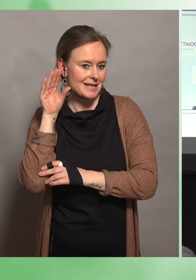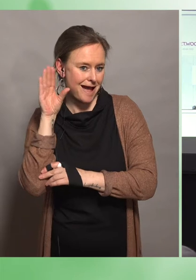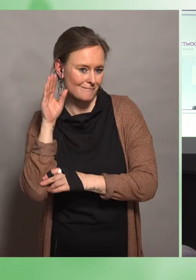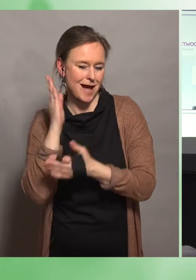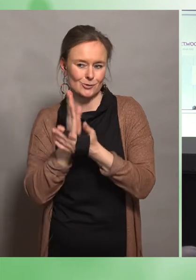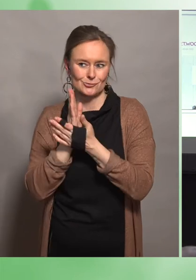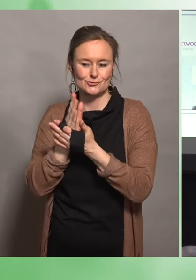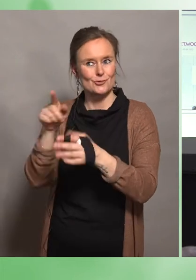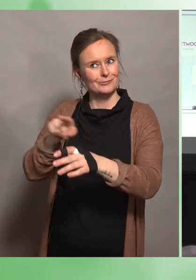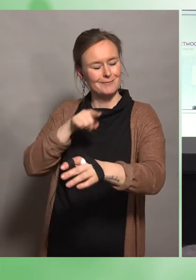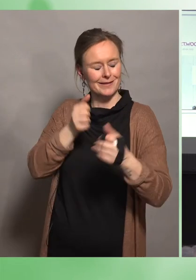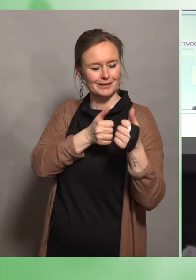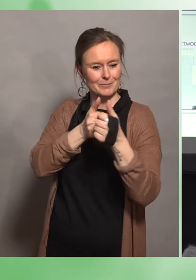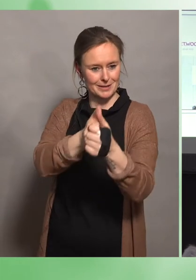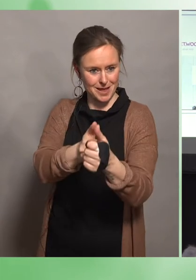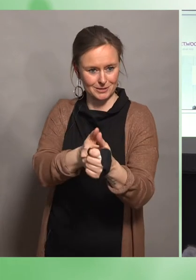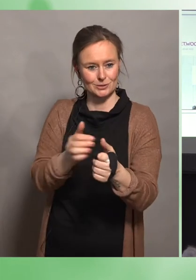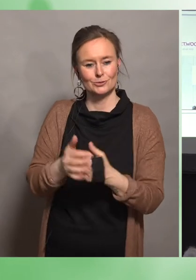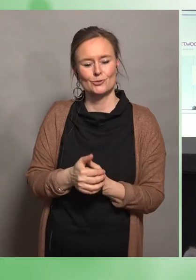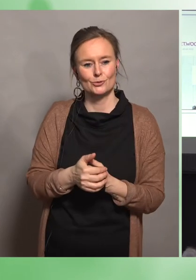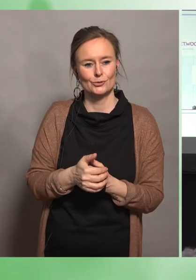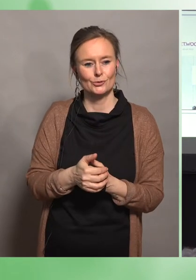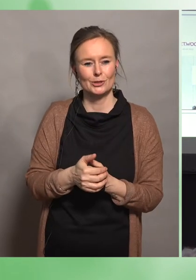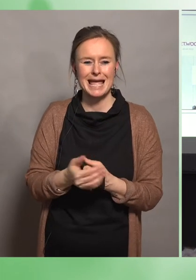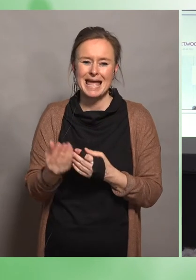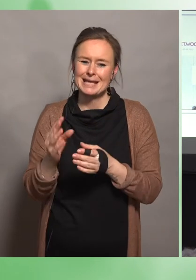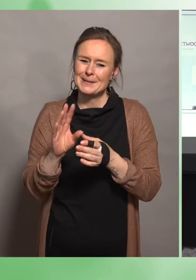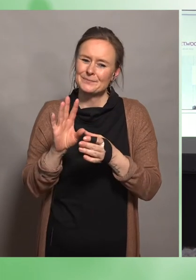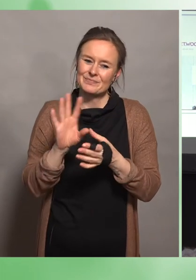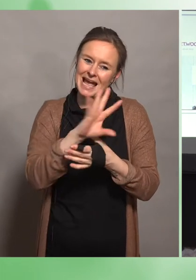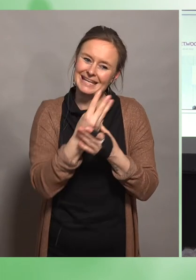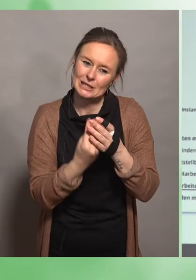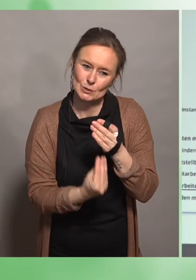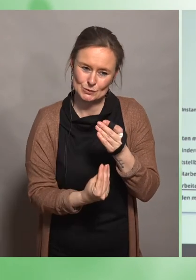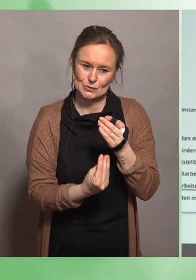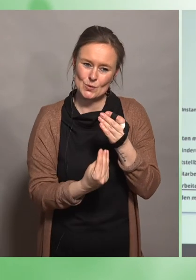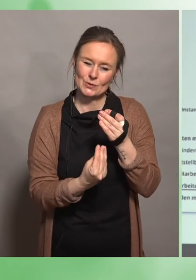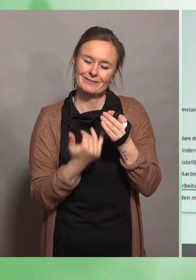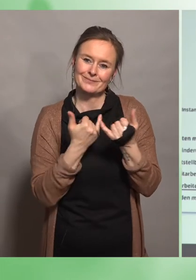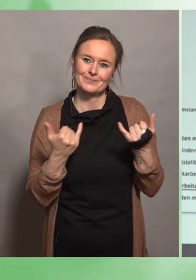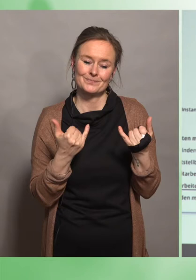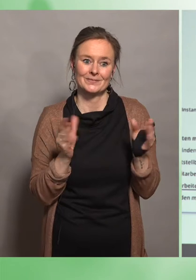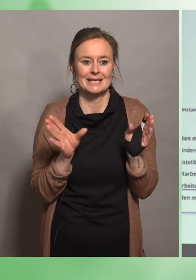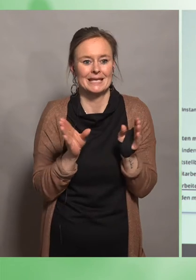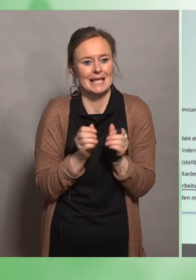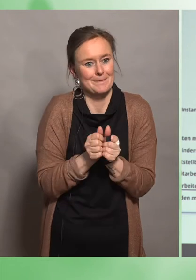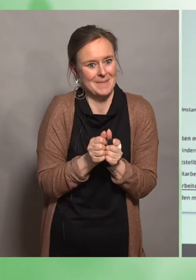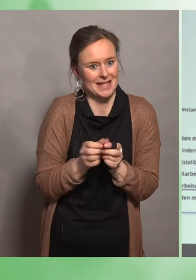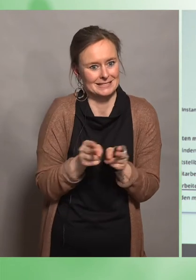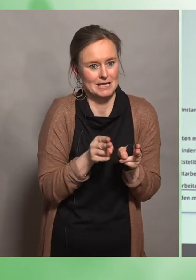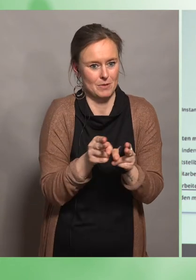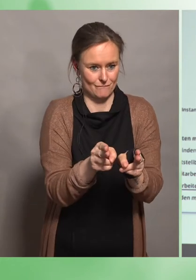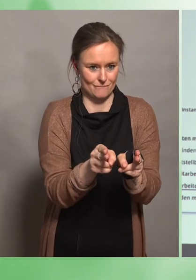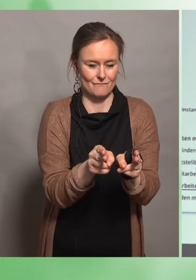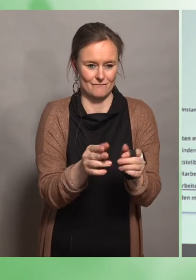BIPA für mich ist, dass man sozusagen, Inklusion ist so etwas wie ein gemeinsamer Weg. Ja? Und was ich hier auch schätzen gelernt